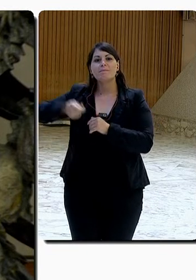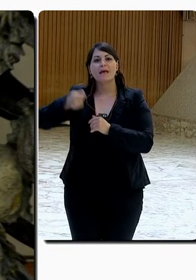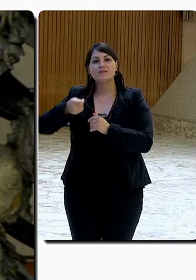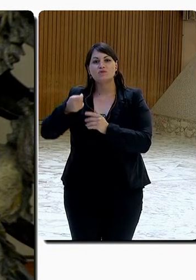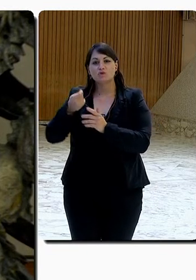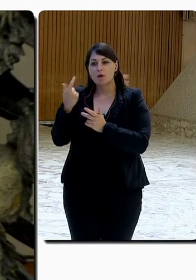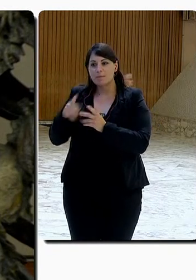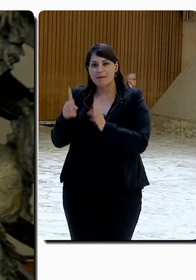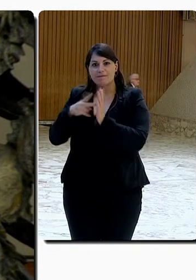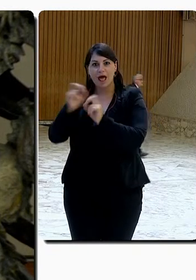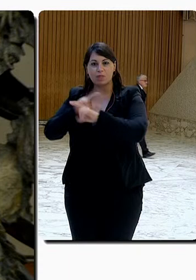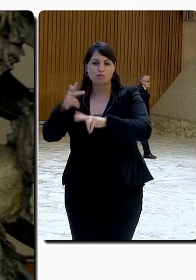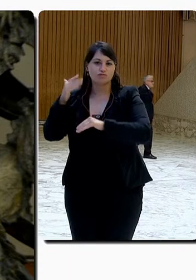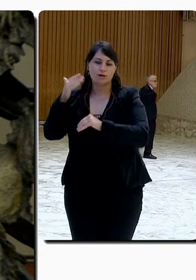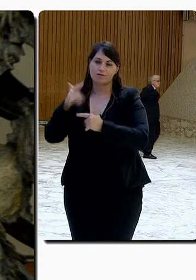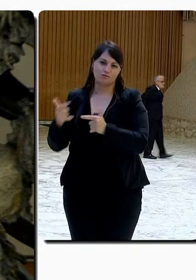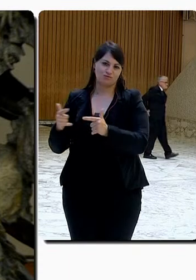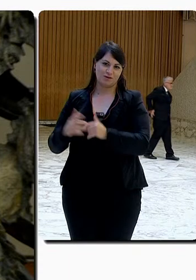pensione.